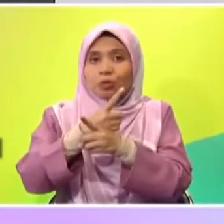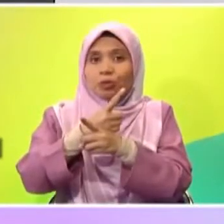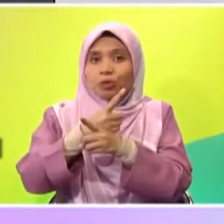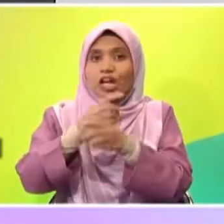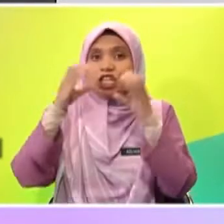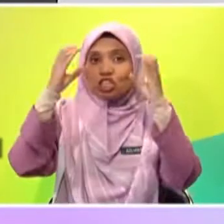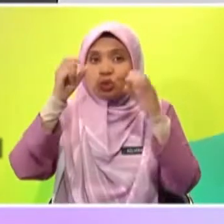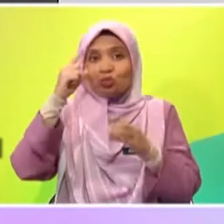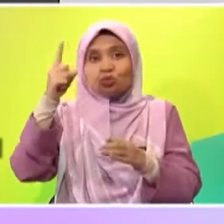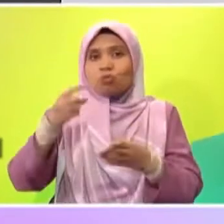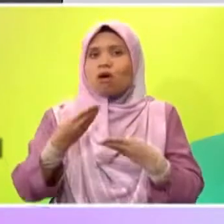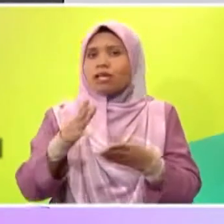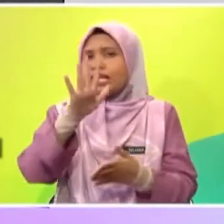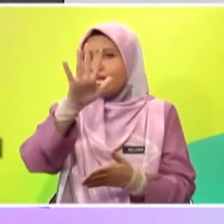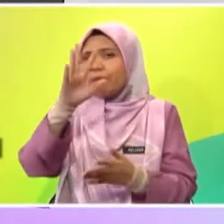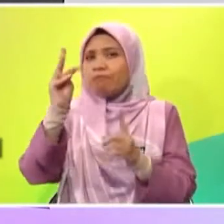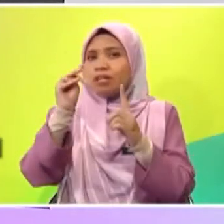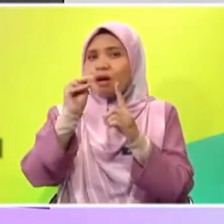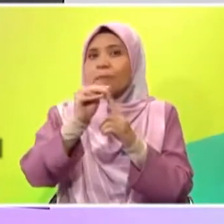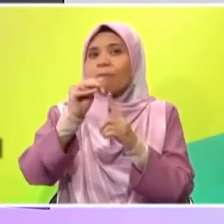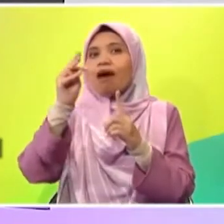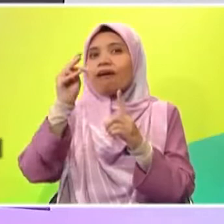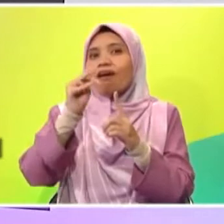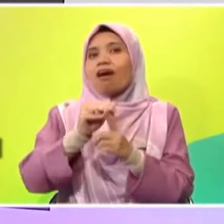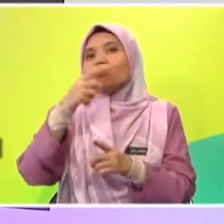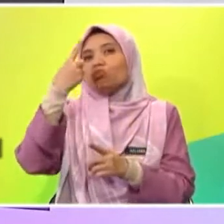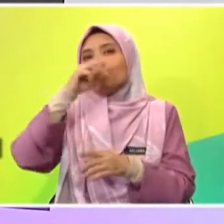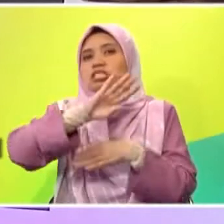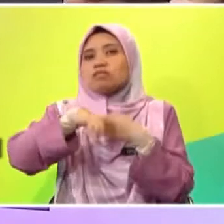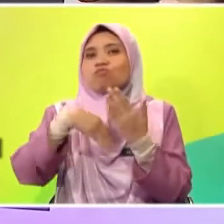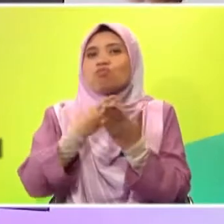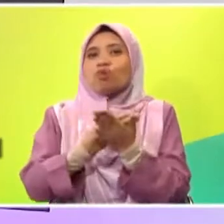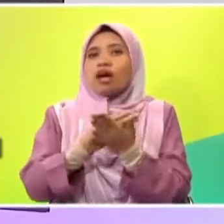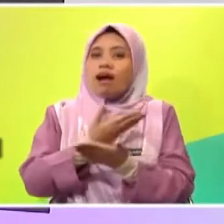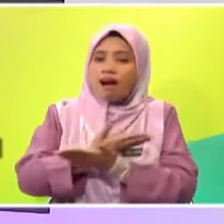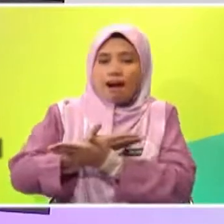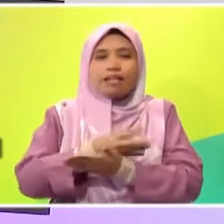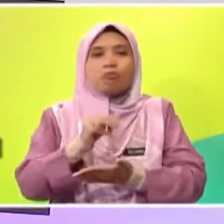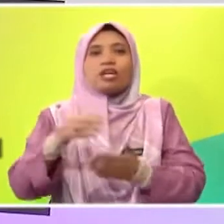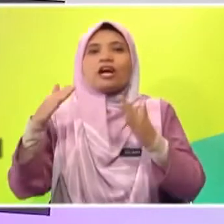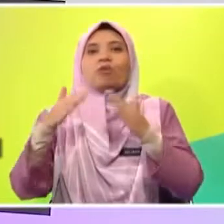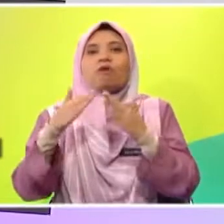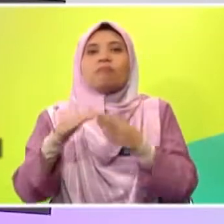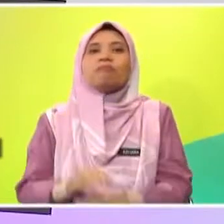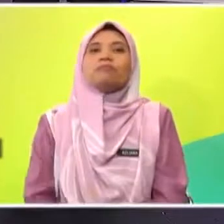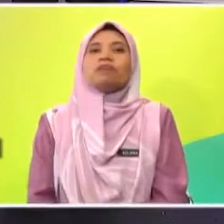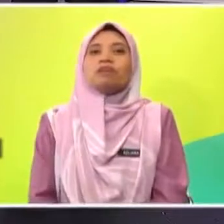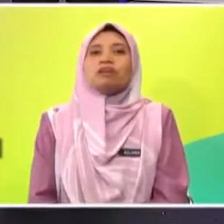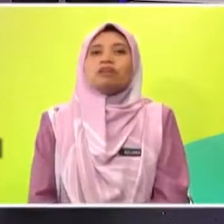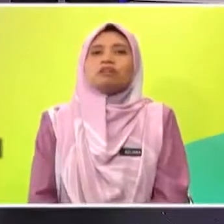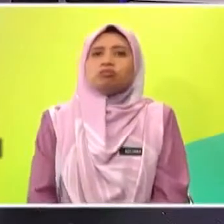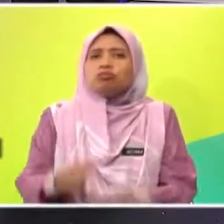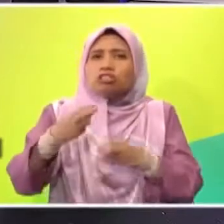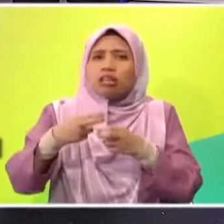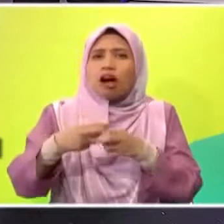memakai jika elne dan anak-anak murid di rumah sana Jadi Kak Dina Nampak tak nak cabut tuh macam Situ orang dia suku